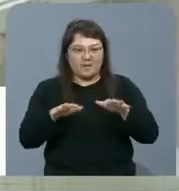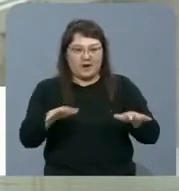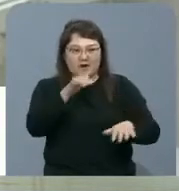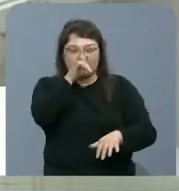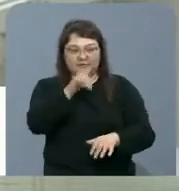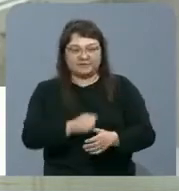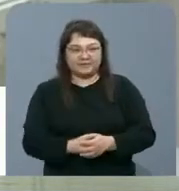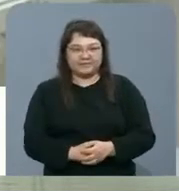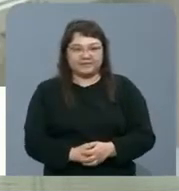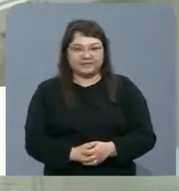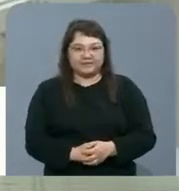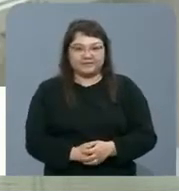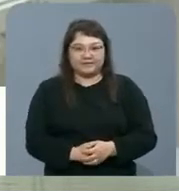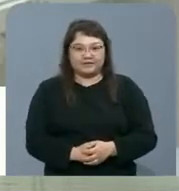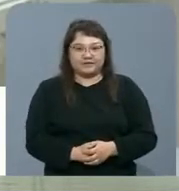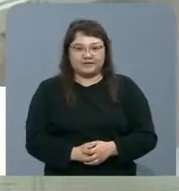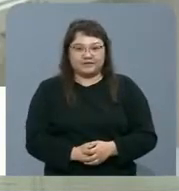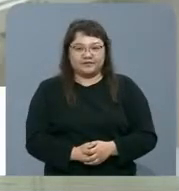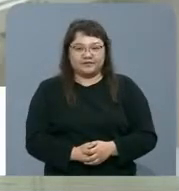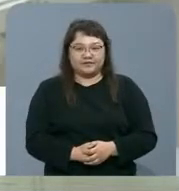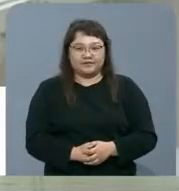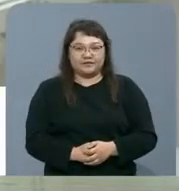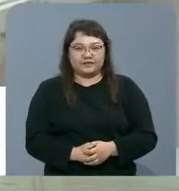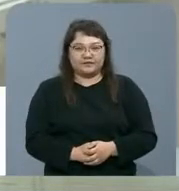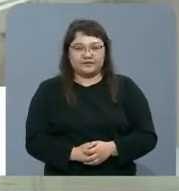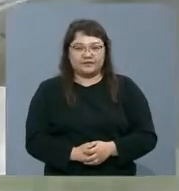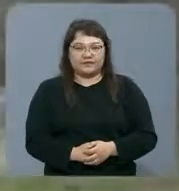있습니다. 보도에 허지영 기자입니다.